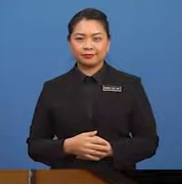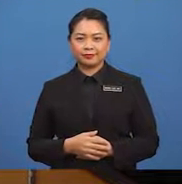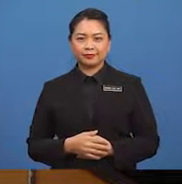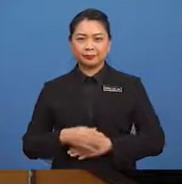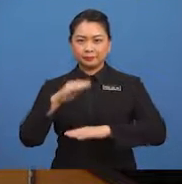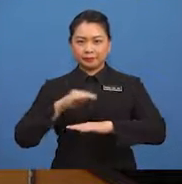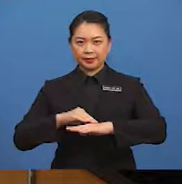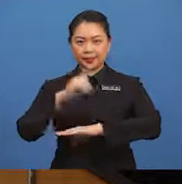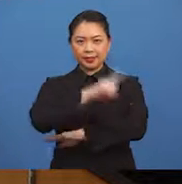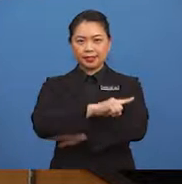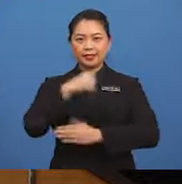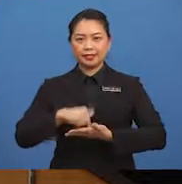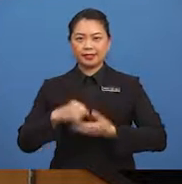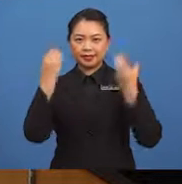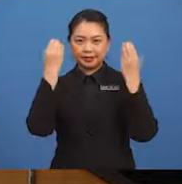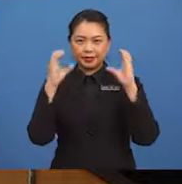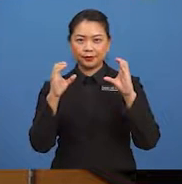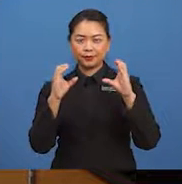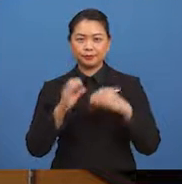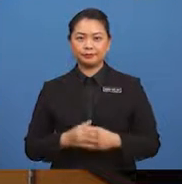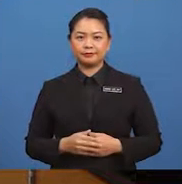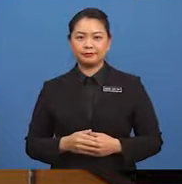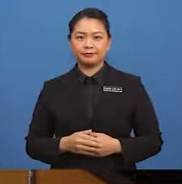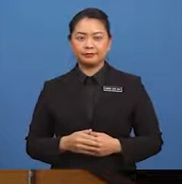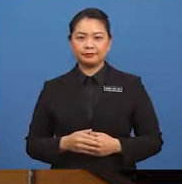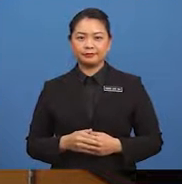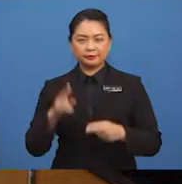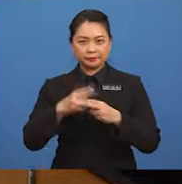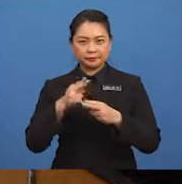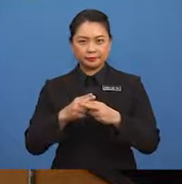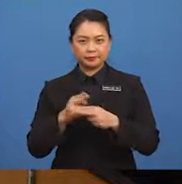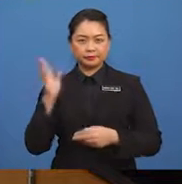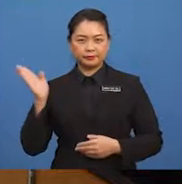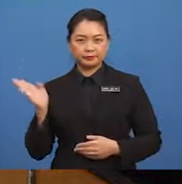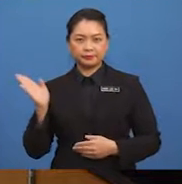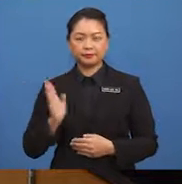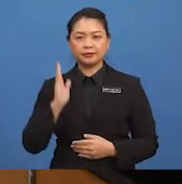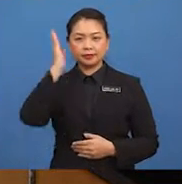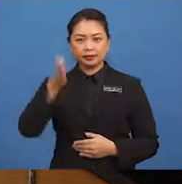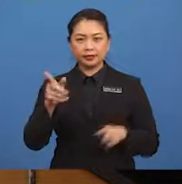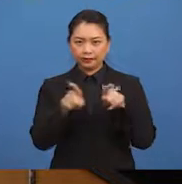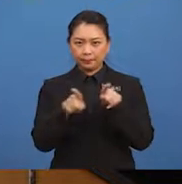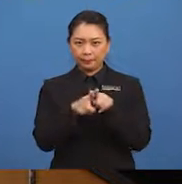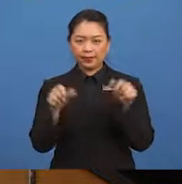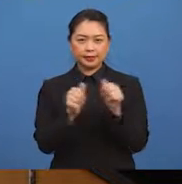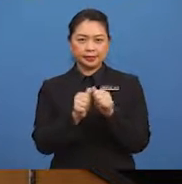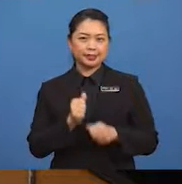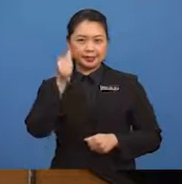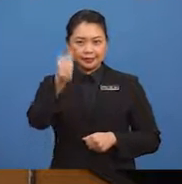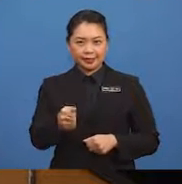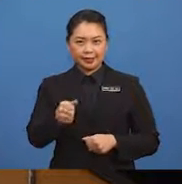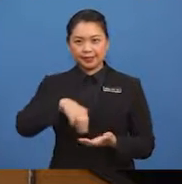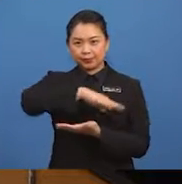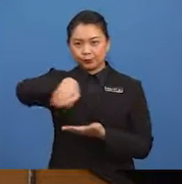Pada hari ini, cikgu iaitu Cikgu Nik Nurbaiti akan bersama-sama dengan anda semua